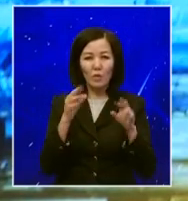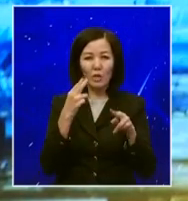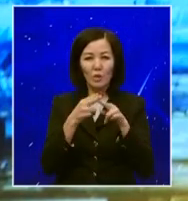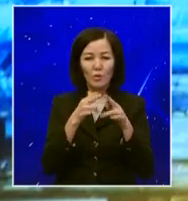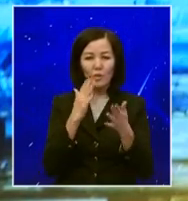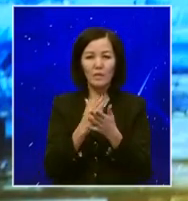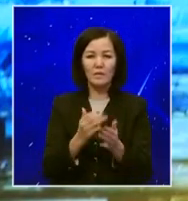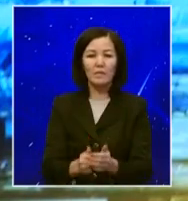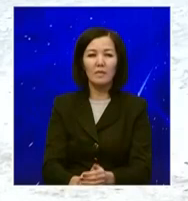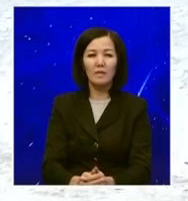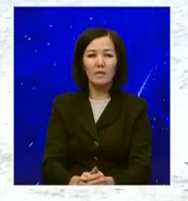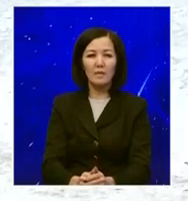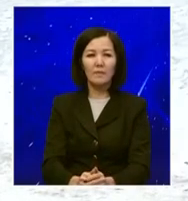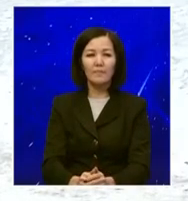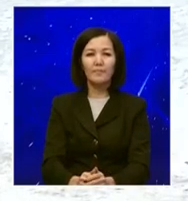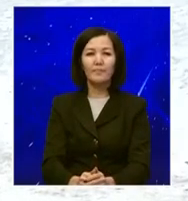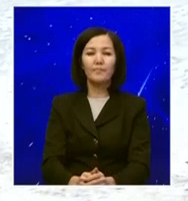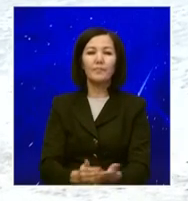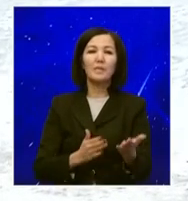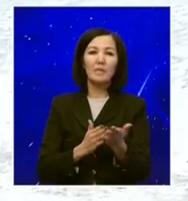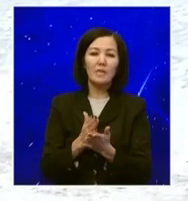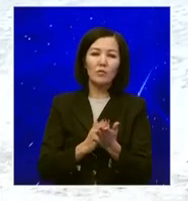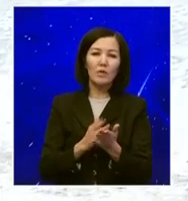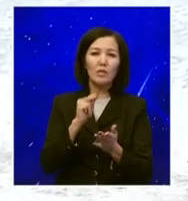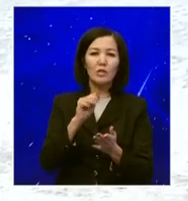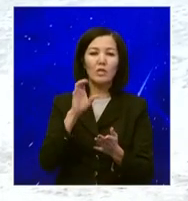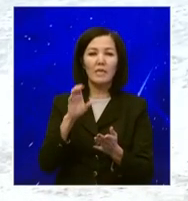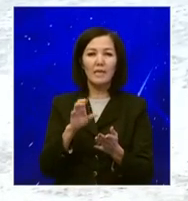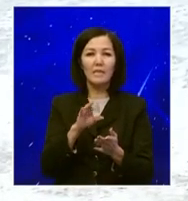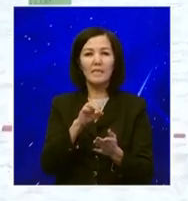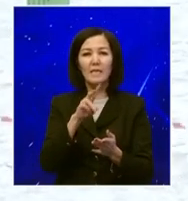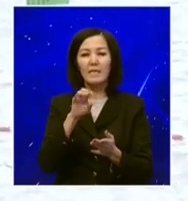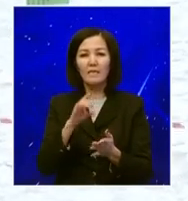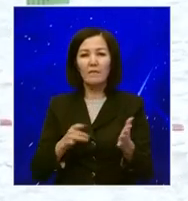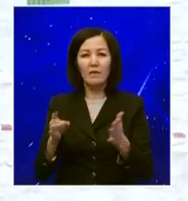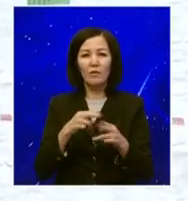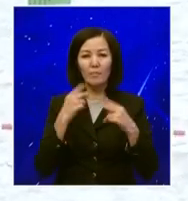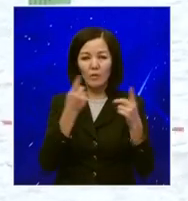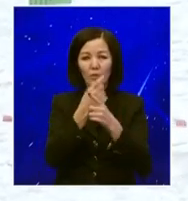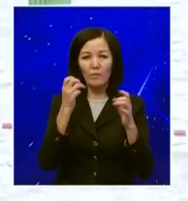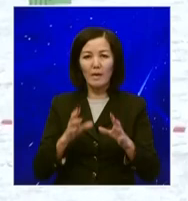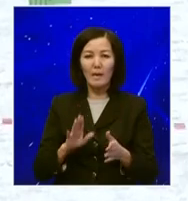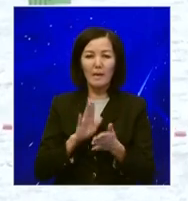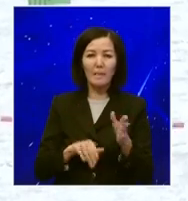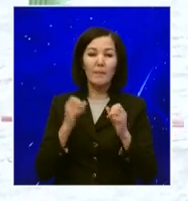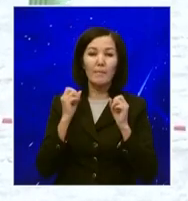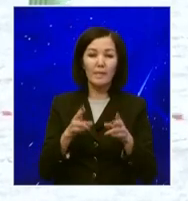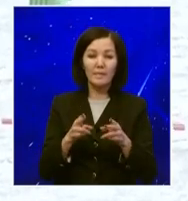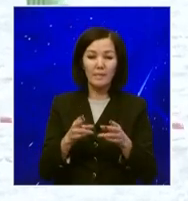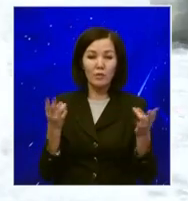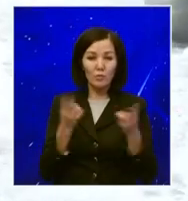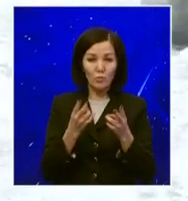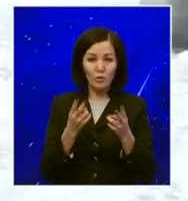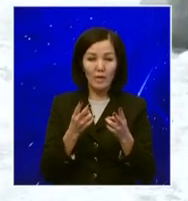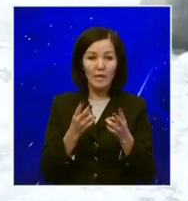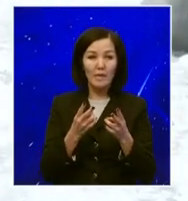лед. Сотрудники отдела по чрезвычайным ситуациям Илийского района предупреждают об опасности. В ходе рейда спасатели